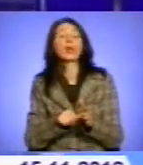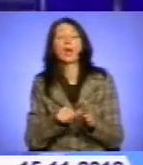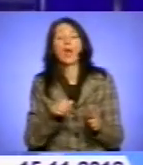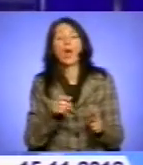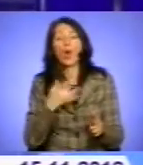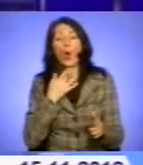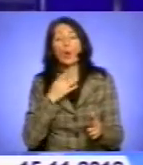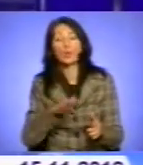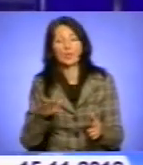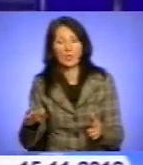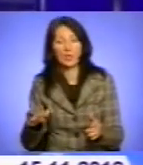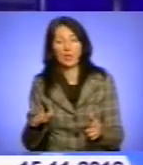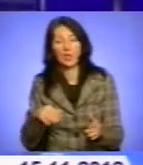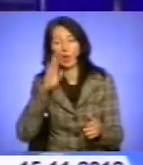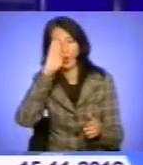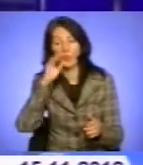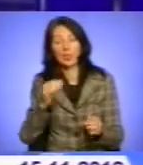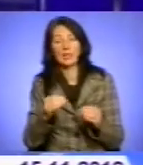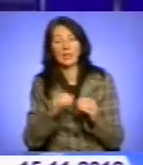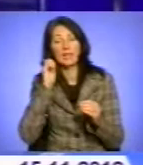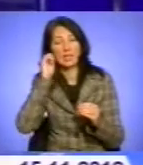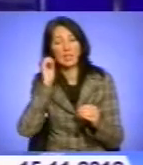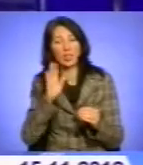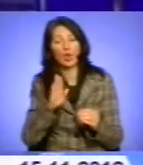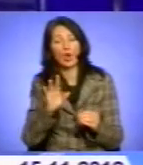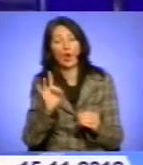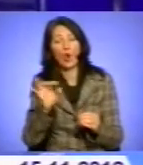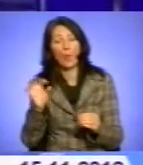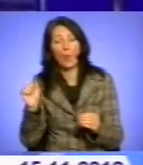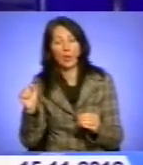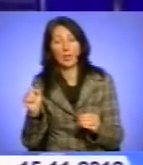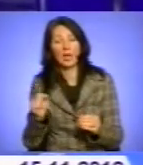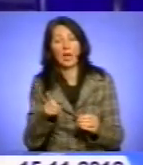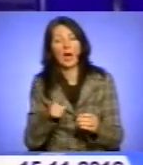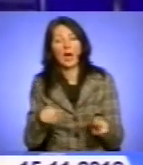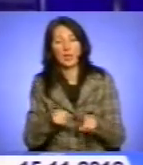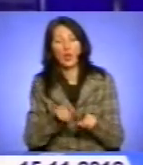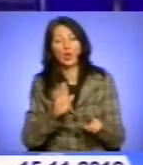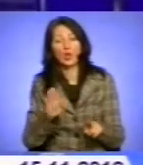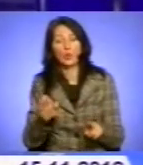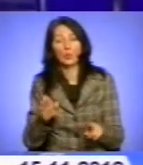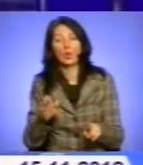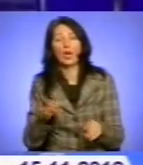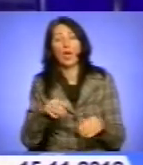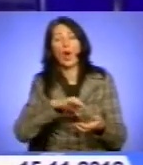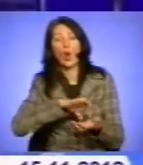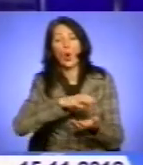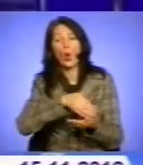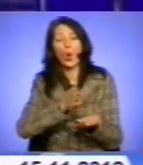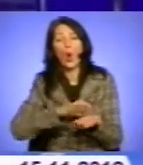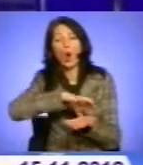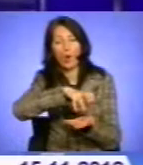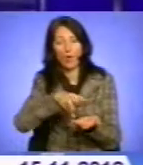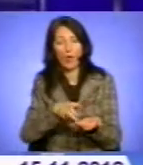– 10-річний Роман Сасанчин. А своєрідною родзинкою свята працівників сільського господарства буде рекордний коровай вагою 1000